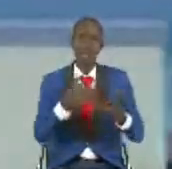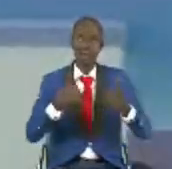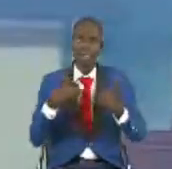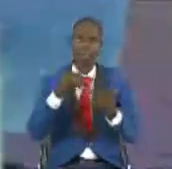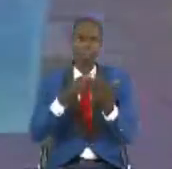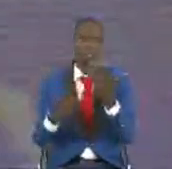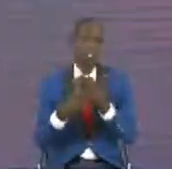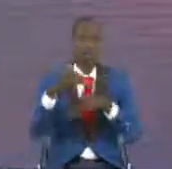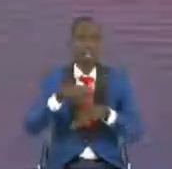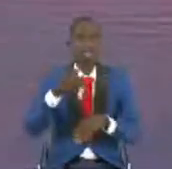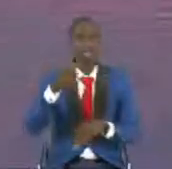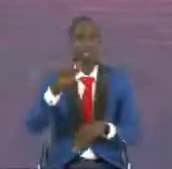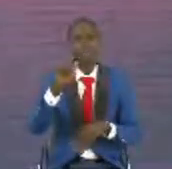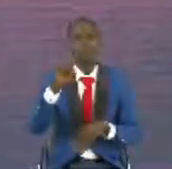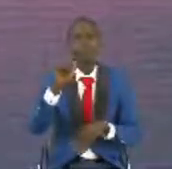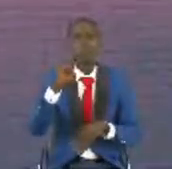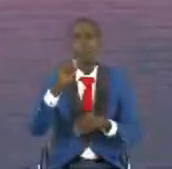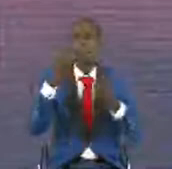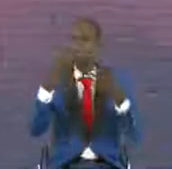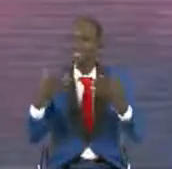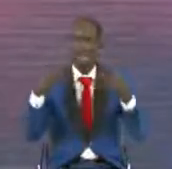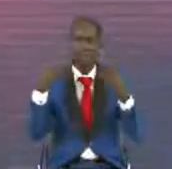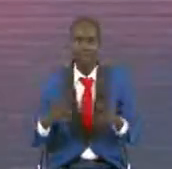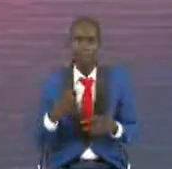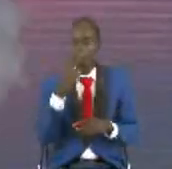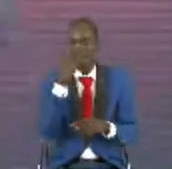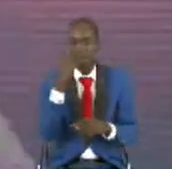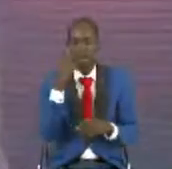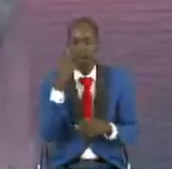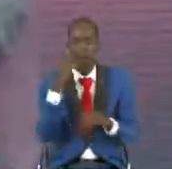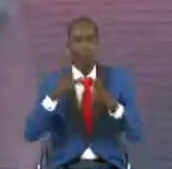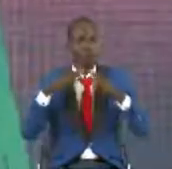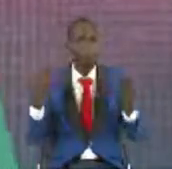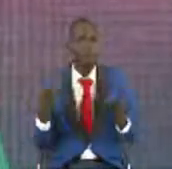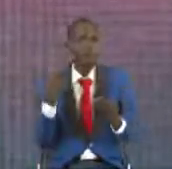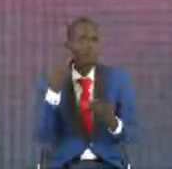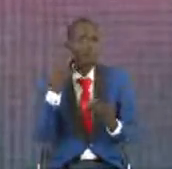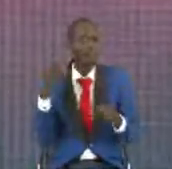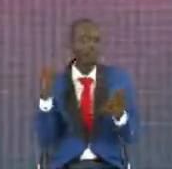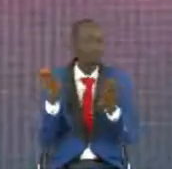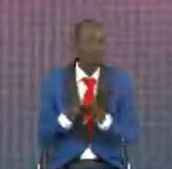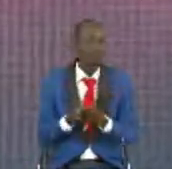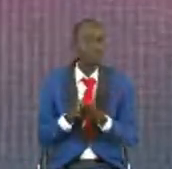Nous étions à Taraba. Beaucoup de choses se sont passées. Les yeux aveugles étaient ouverts.